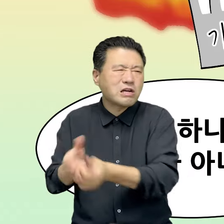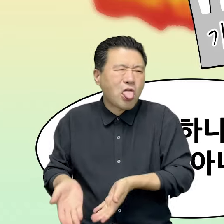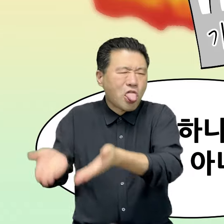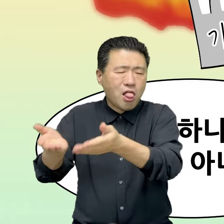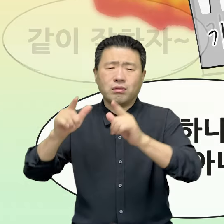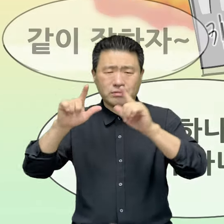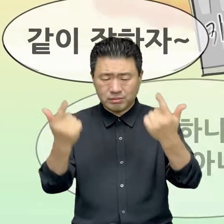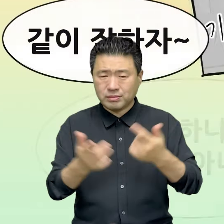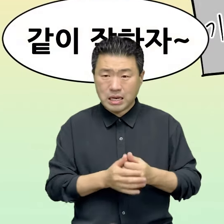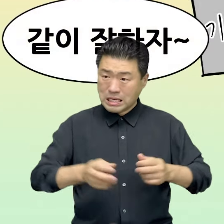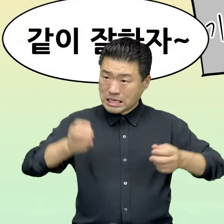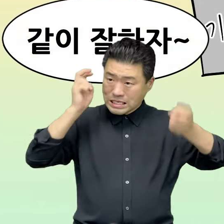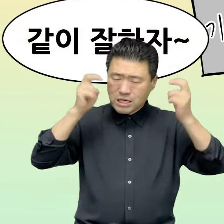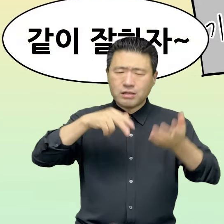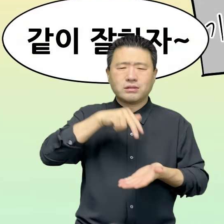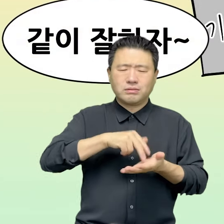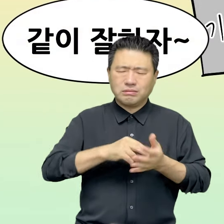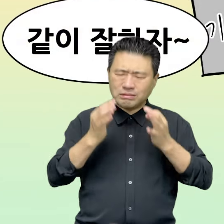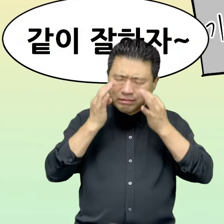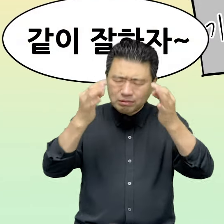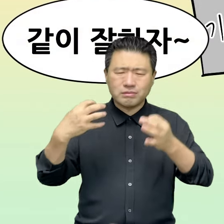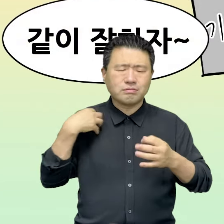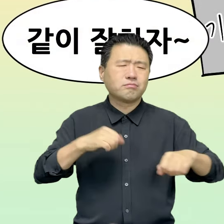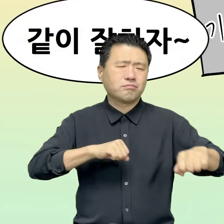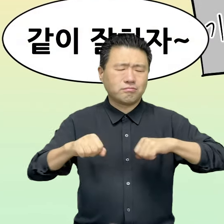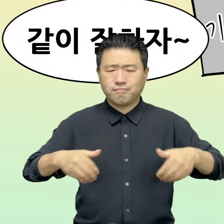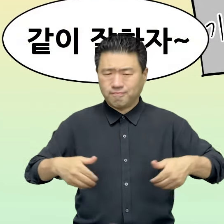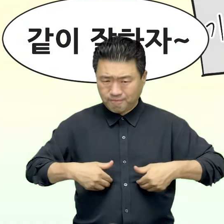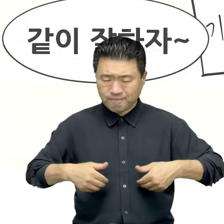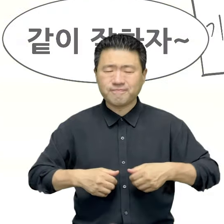문제는 아니에요. 기업도 역할을 해야 합니다.